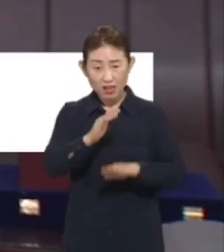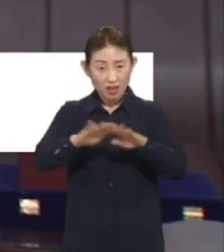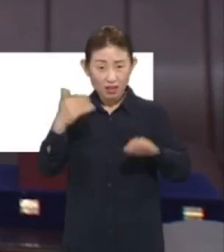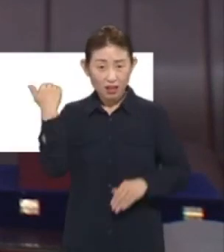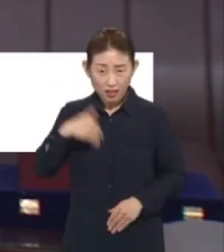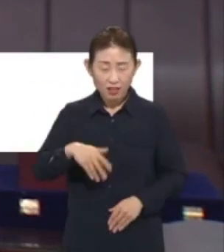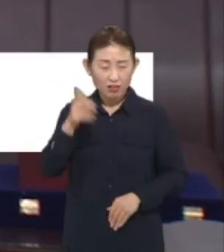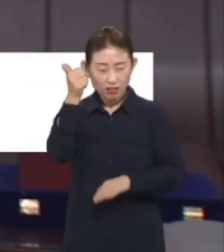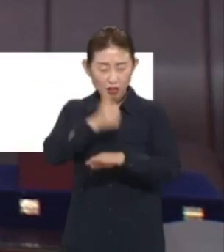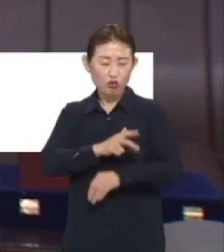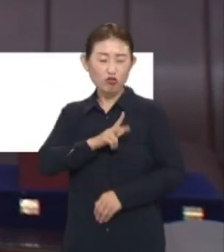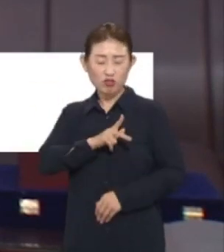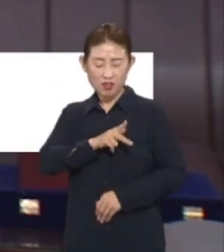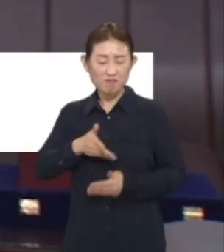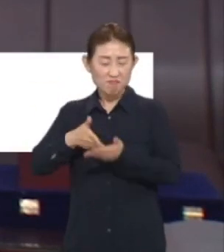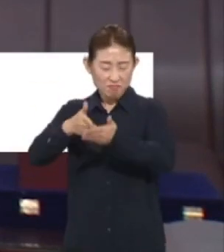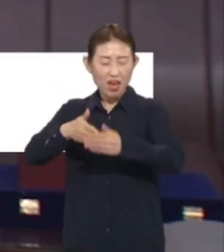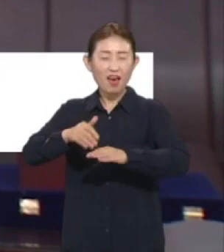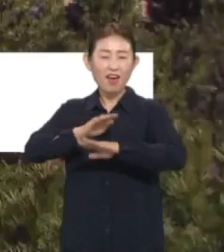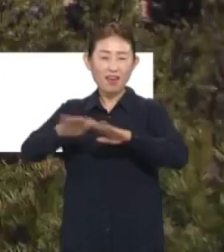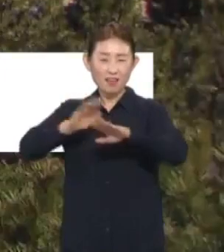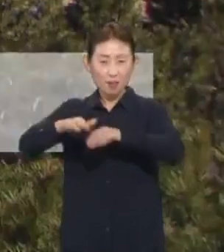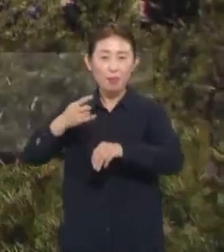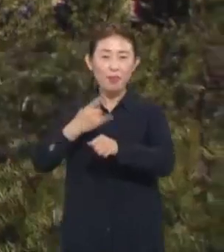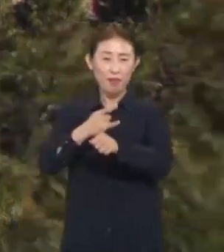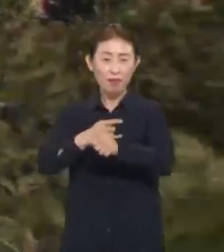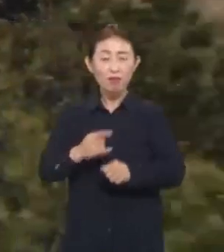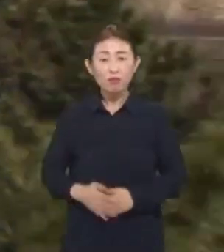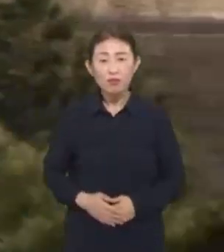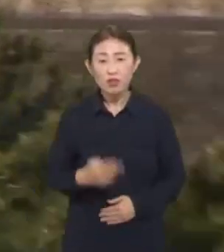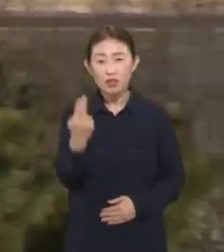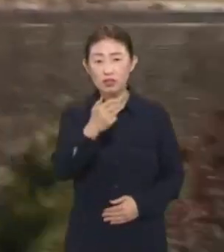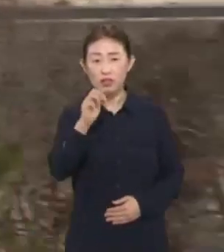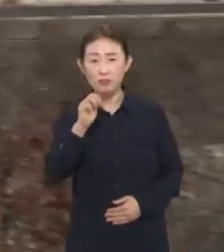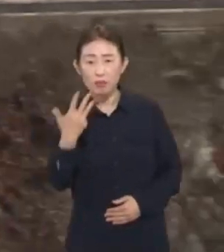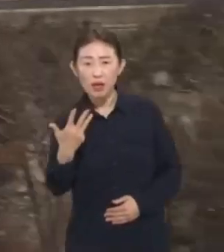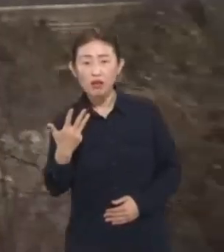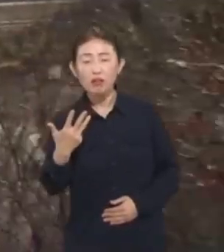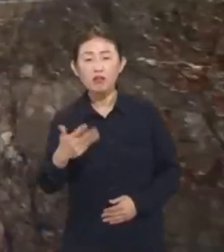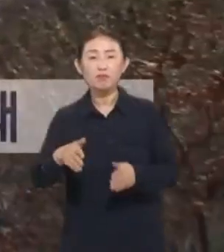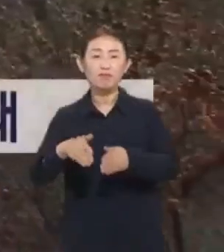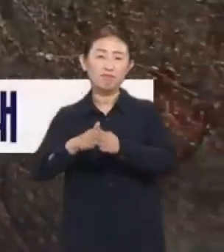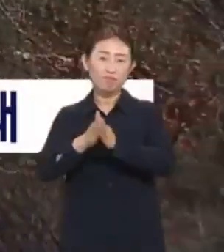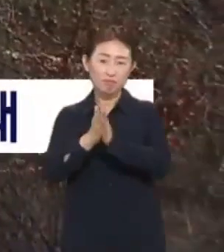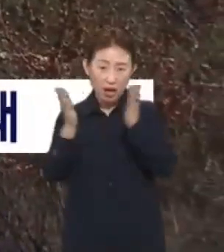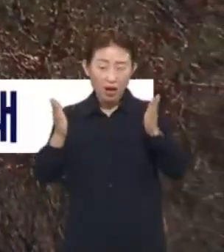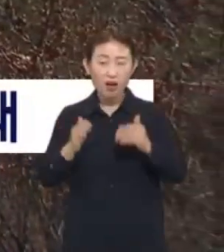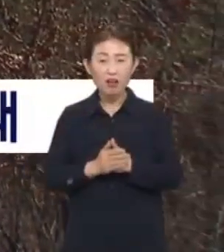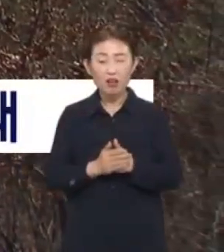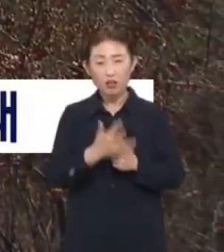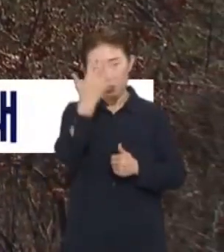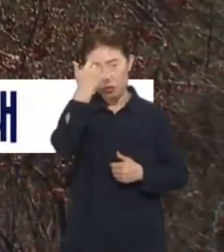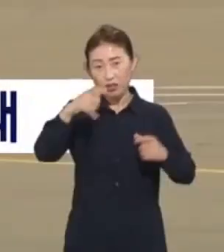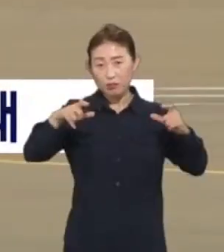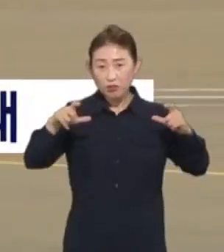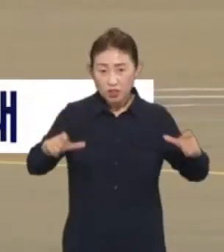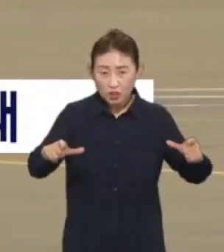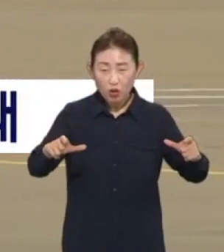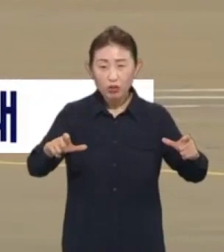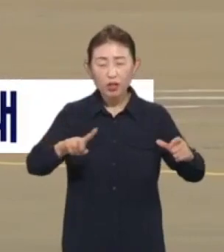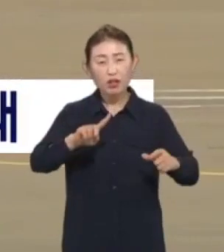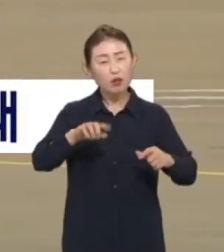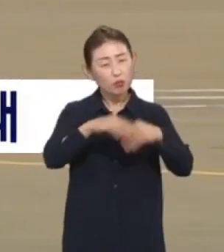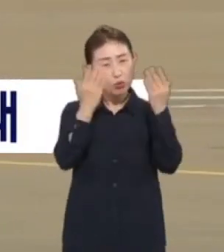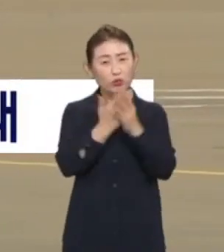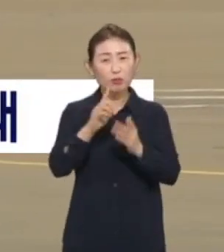것은 국회의원이 해결하겠다는 말씀을 드립니다. 2028년 목표대로 개항하면 충남 서부와 중남부권